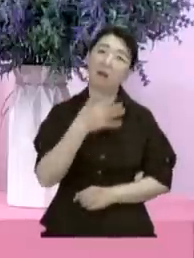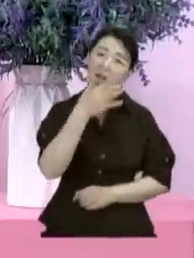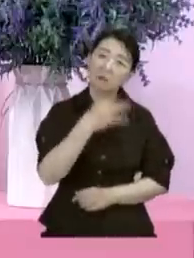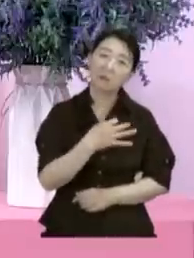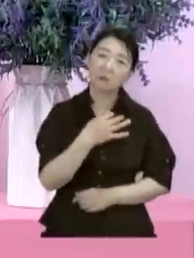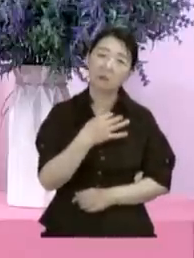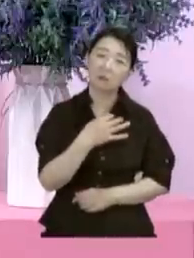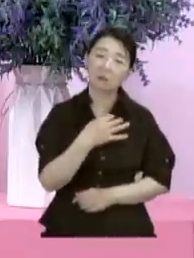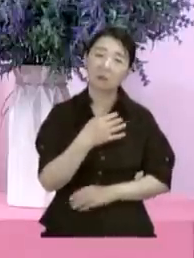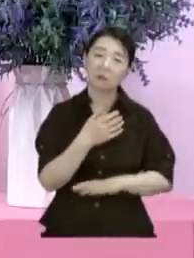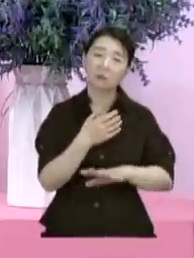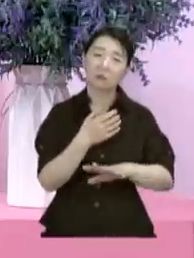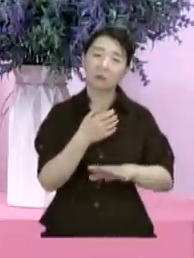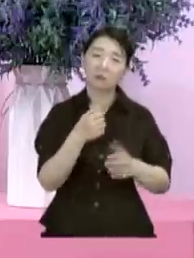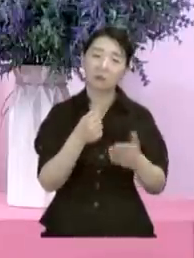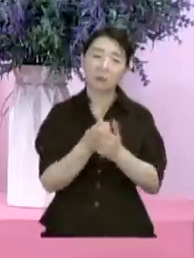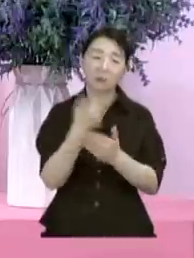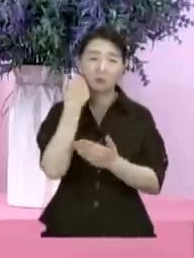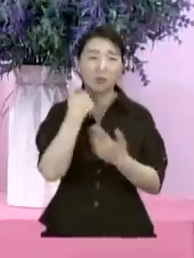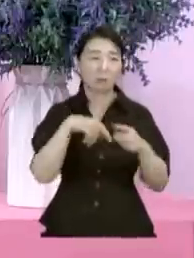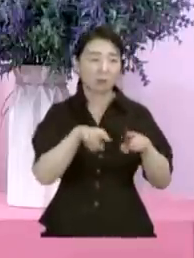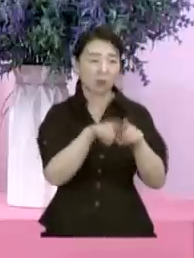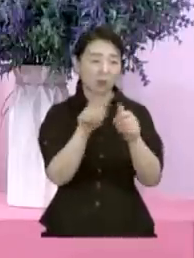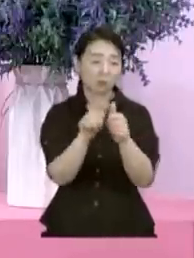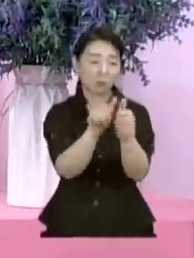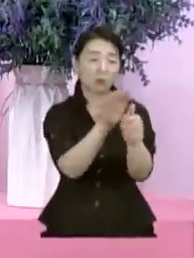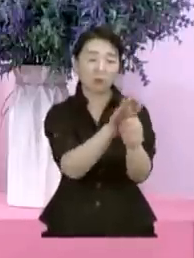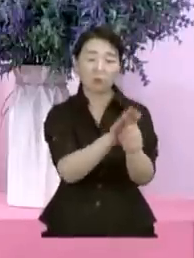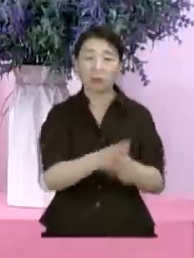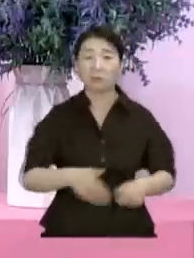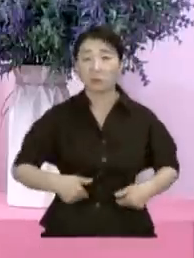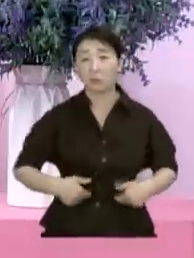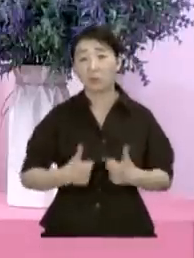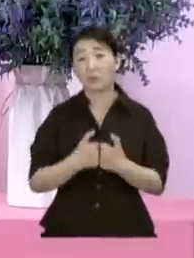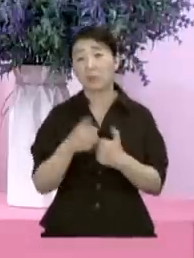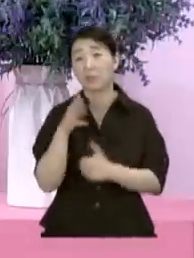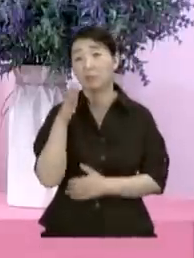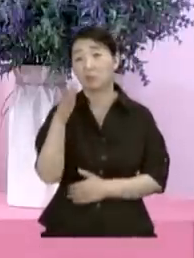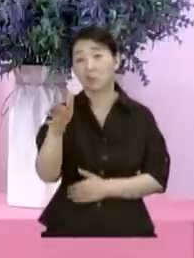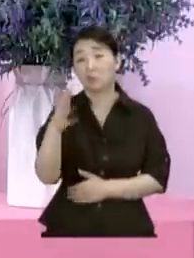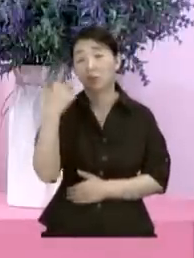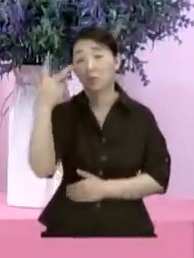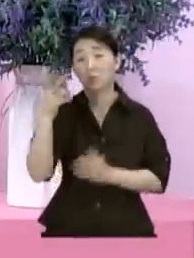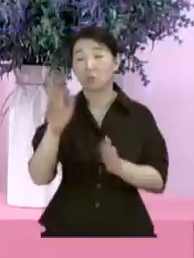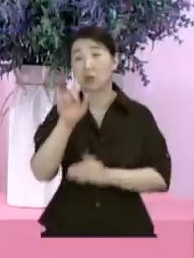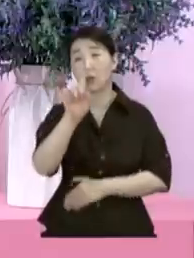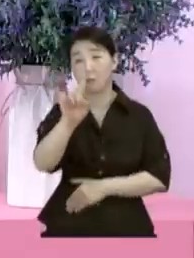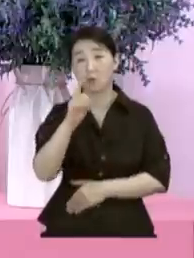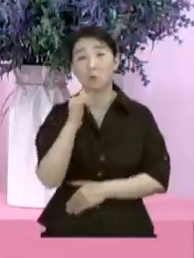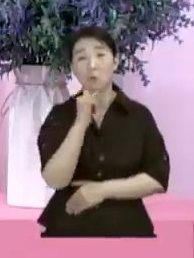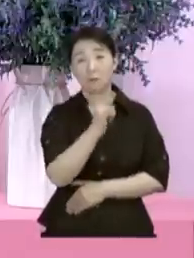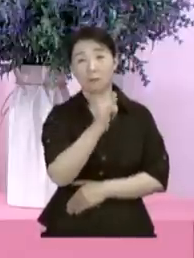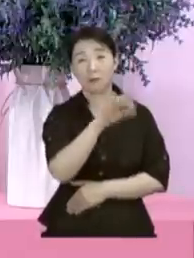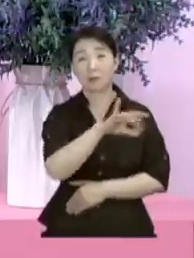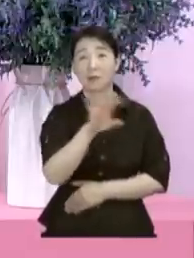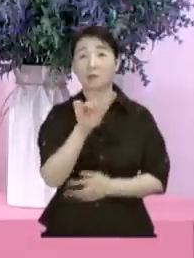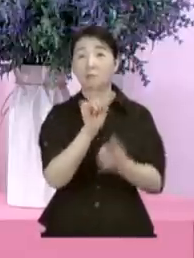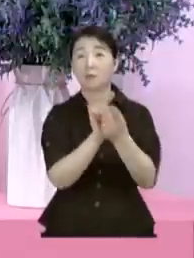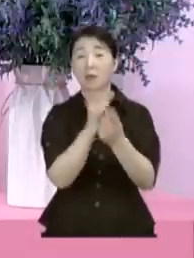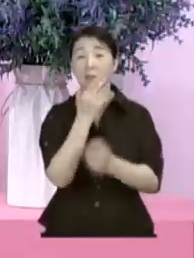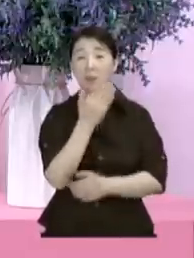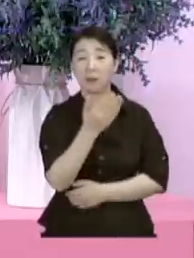같이 동행을 해줘야 되는데 저는 상담사로서 일주일에 한 번 하고 또 연락하고 가끔 만날 수는